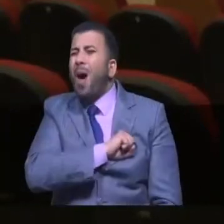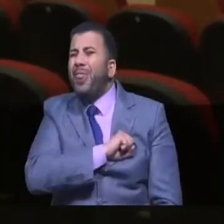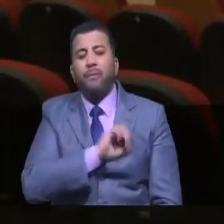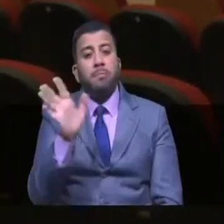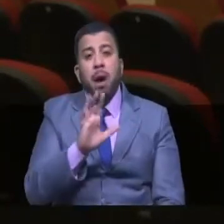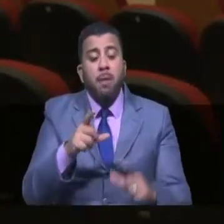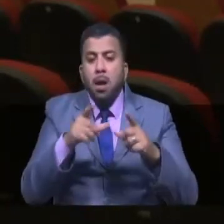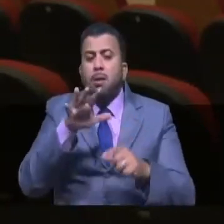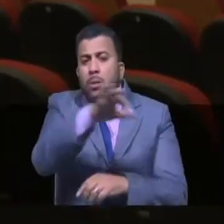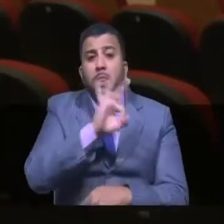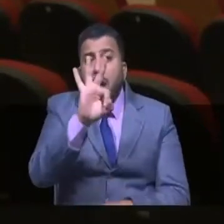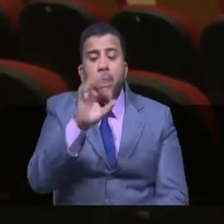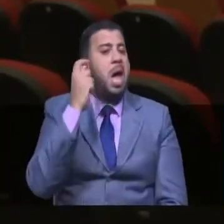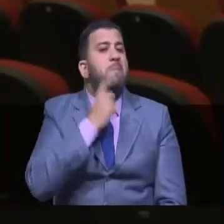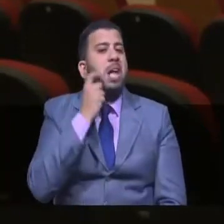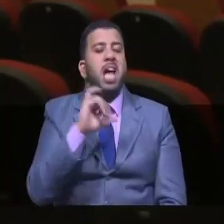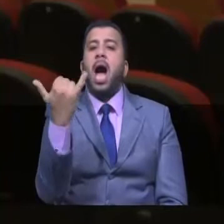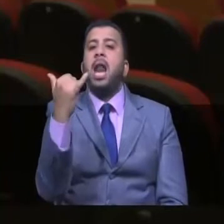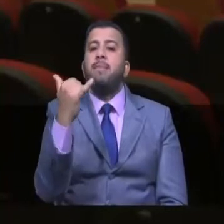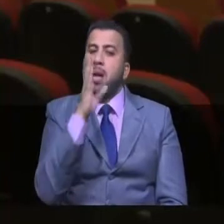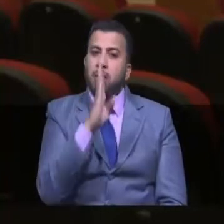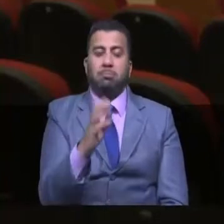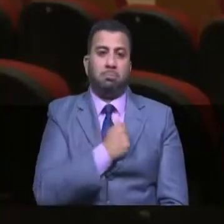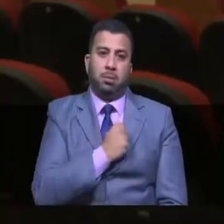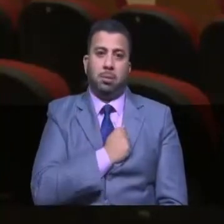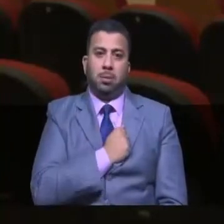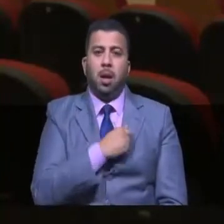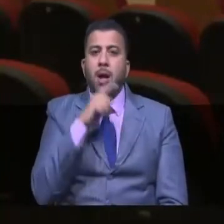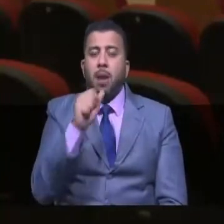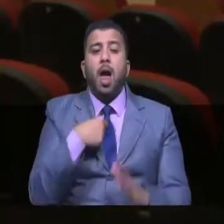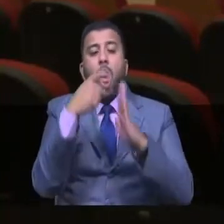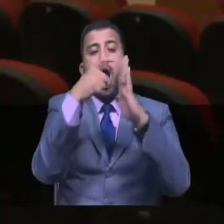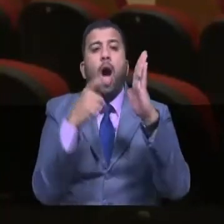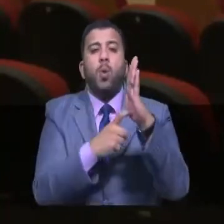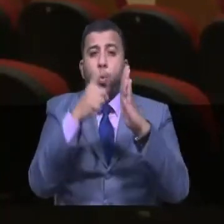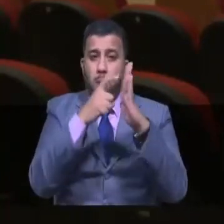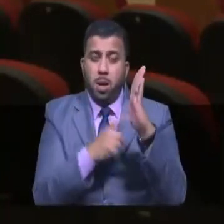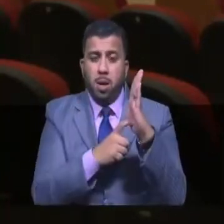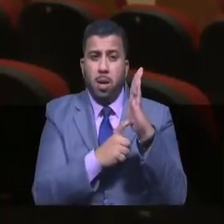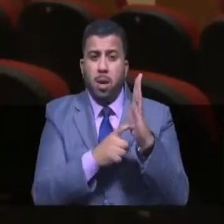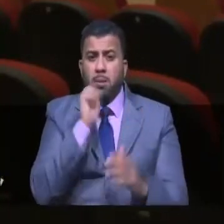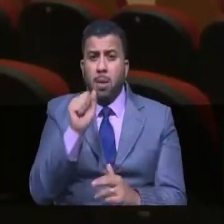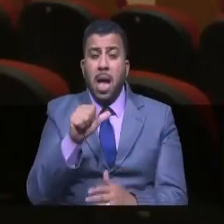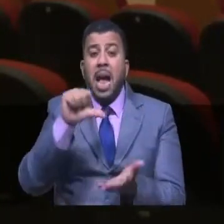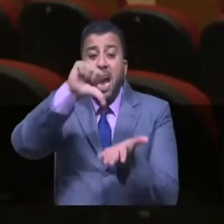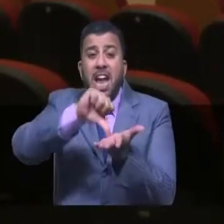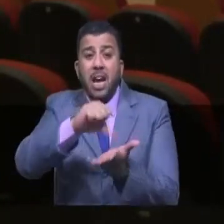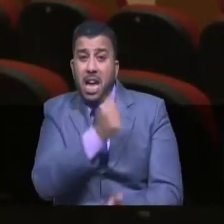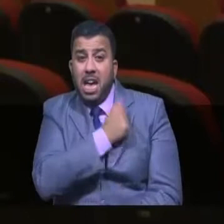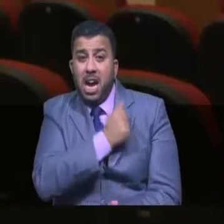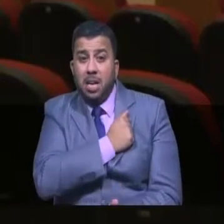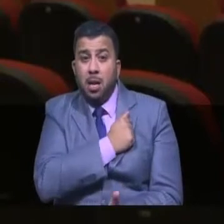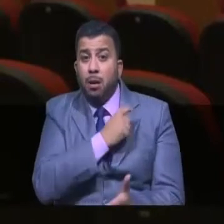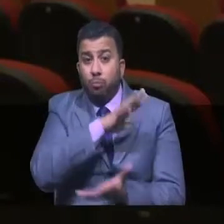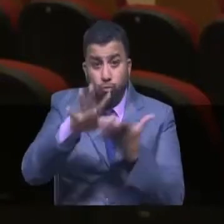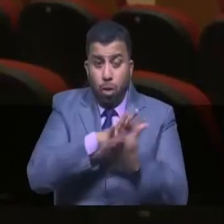الجزر إماراتية عربية، وهي كذلك بالأصل، ولكن نتحدث من الناحية القانونية. إن قبلت إيران إحالة النزاع